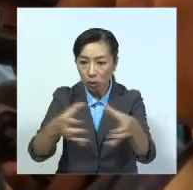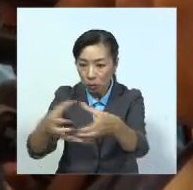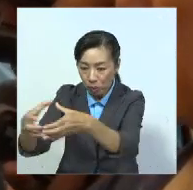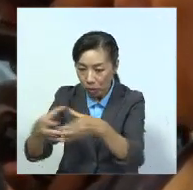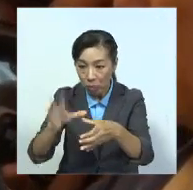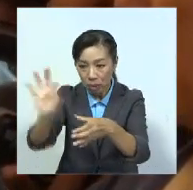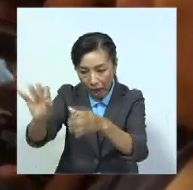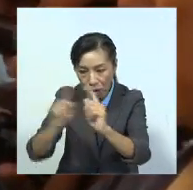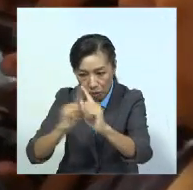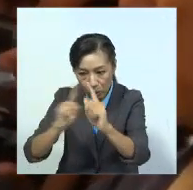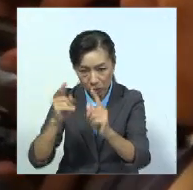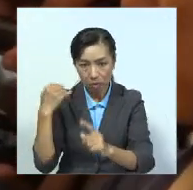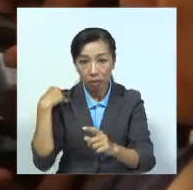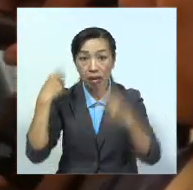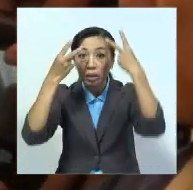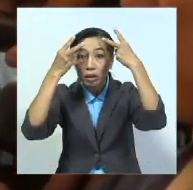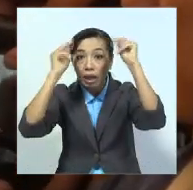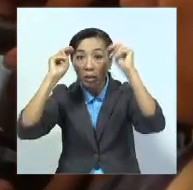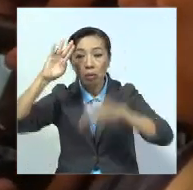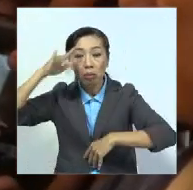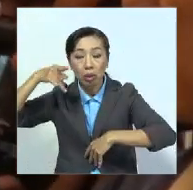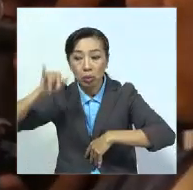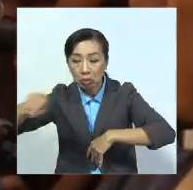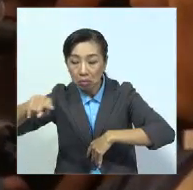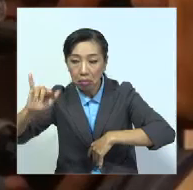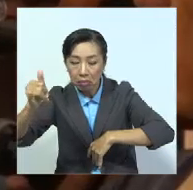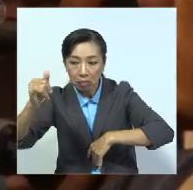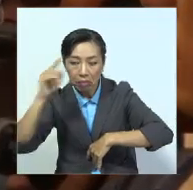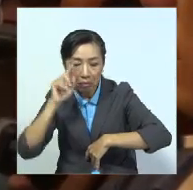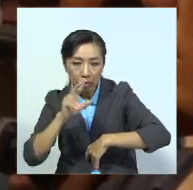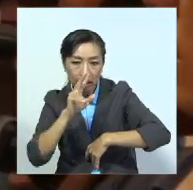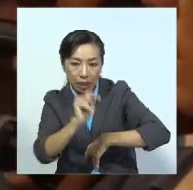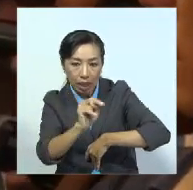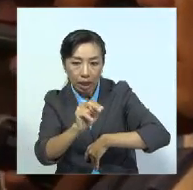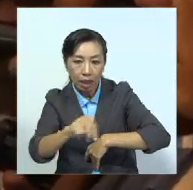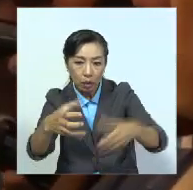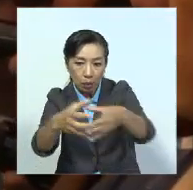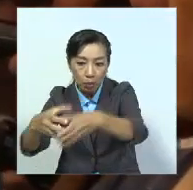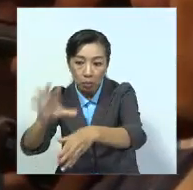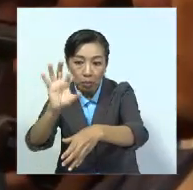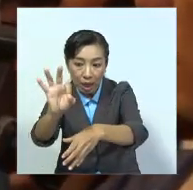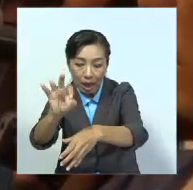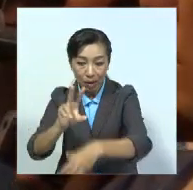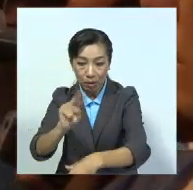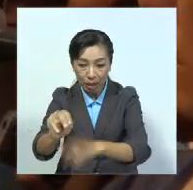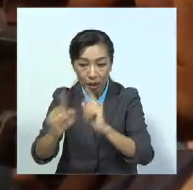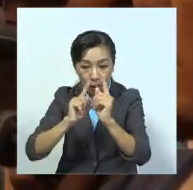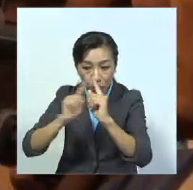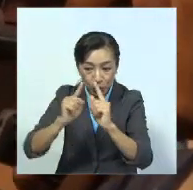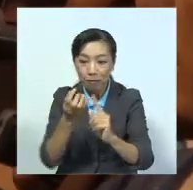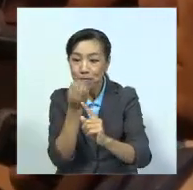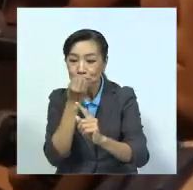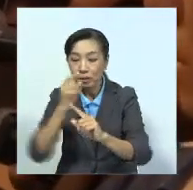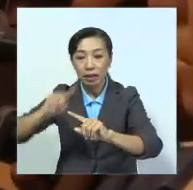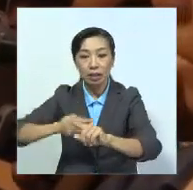กระแสข่าวว่าพลเอกประยุทธ์จันทร์โอชานายกรัฐมนตรีจะมีการนัดพูดคุยนัดทานข้าวกับ9พรรคเล็กในวันที่15สิงหาค